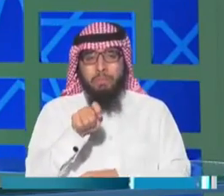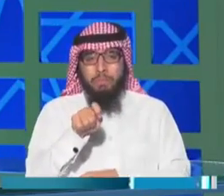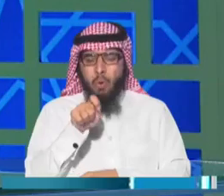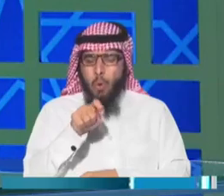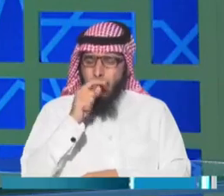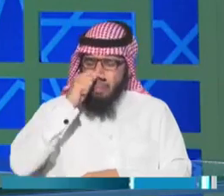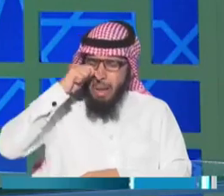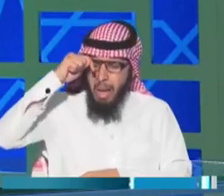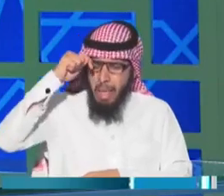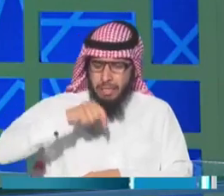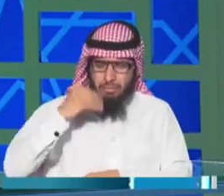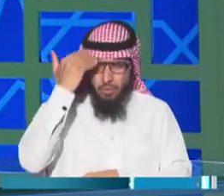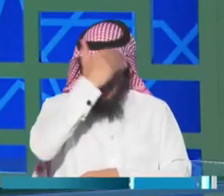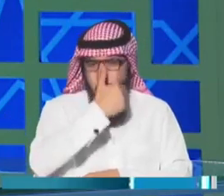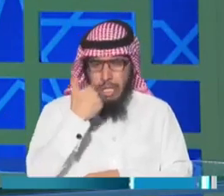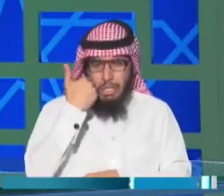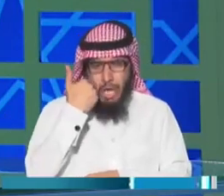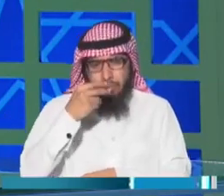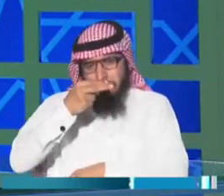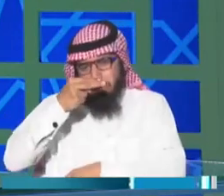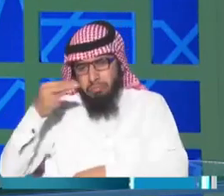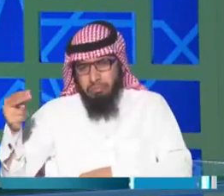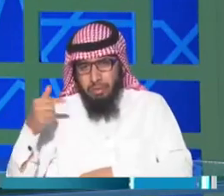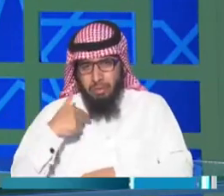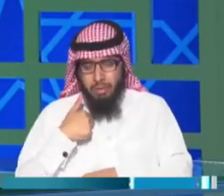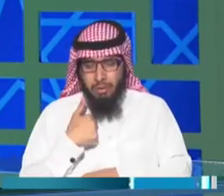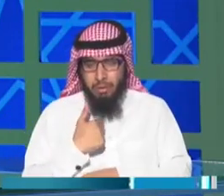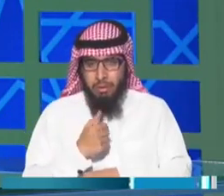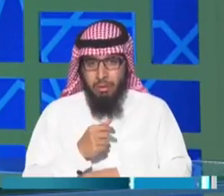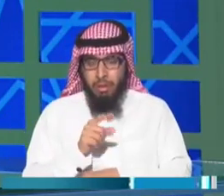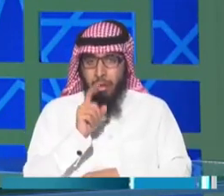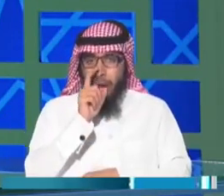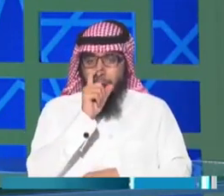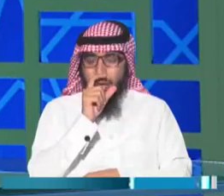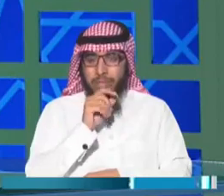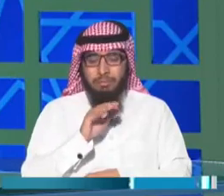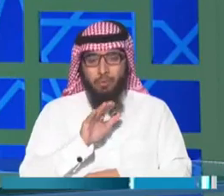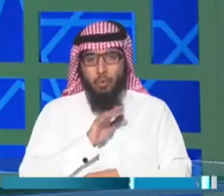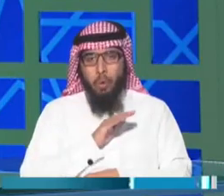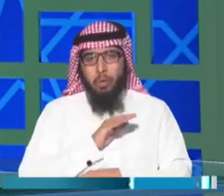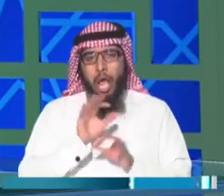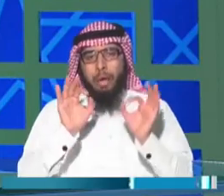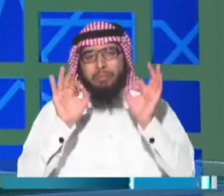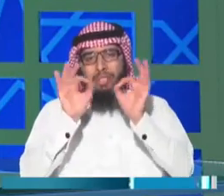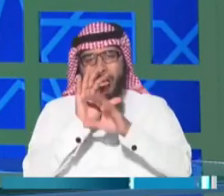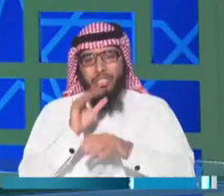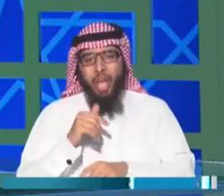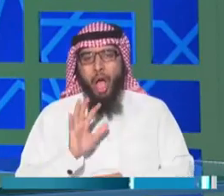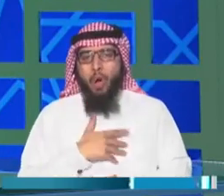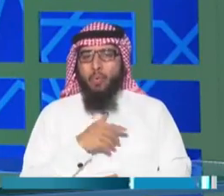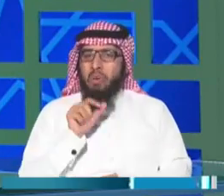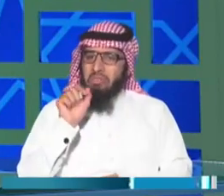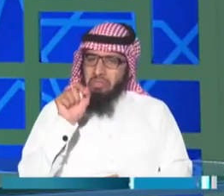البروخ الانسان قبل البلوغ لا يكلف ومن ثم لا يقال بانه